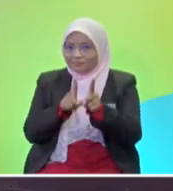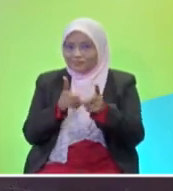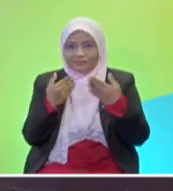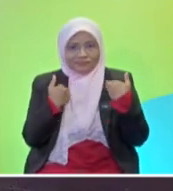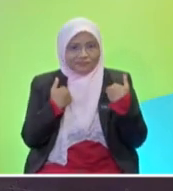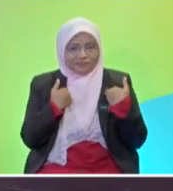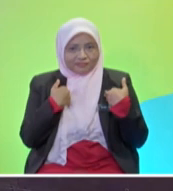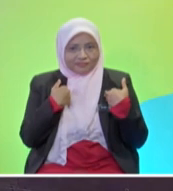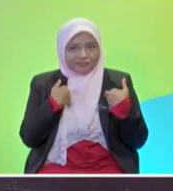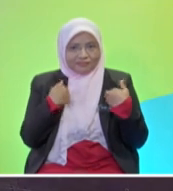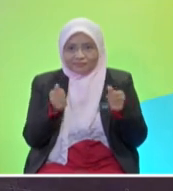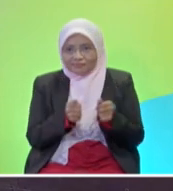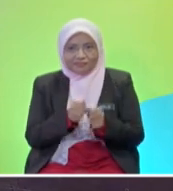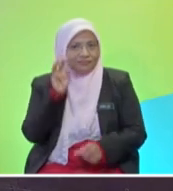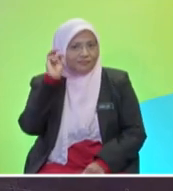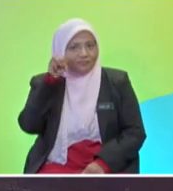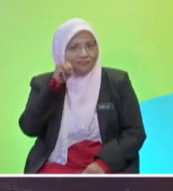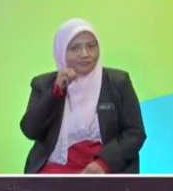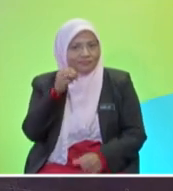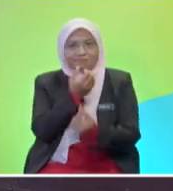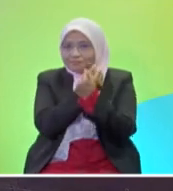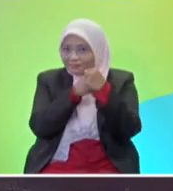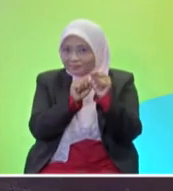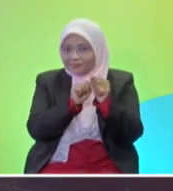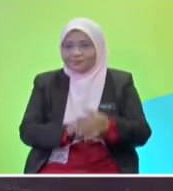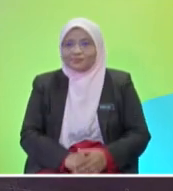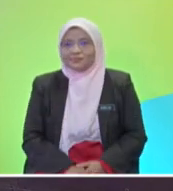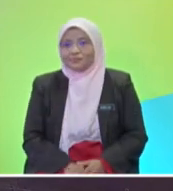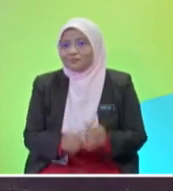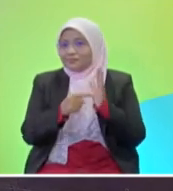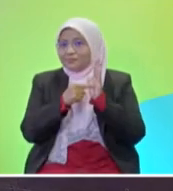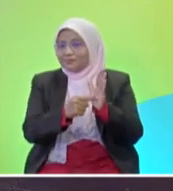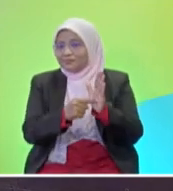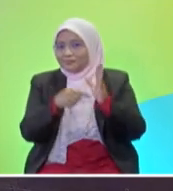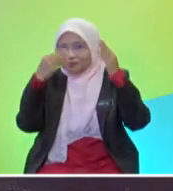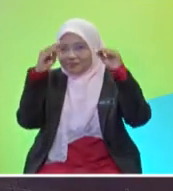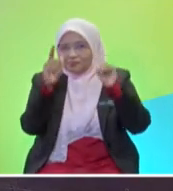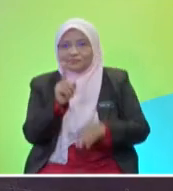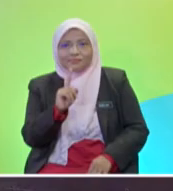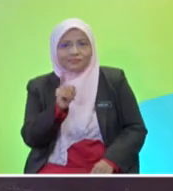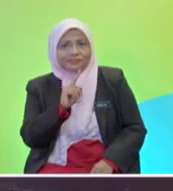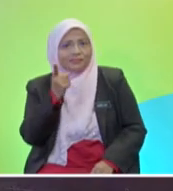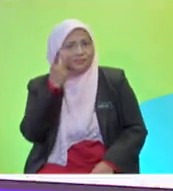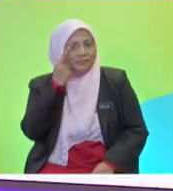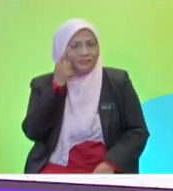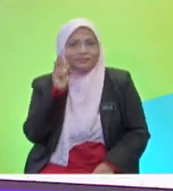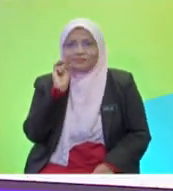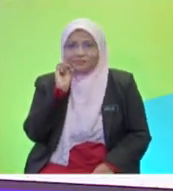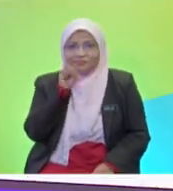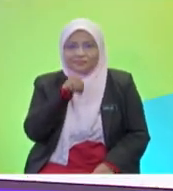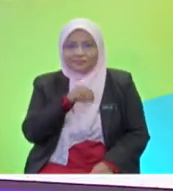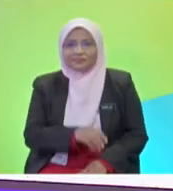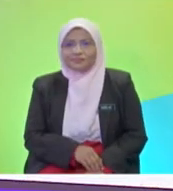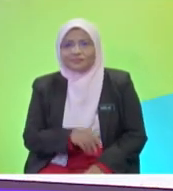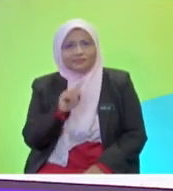Okey, kita mulakan. Bersedia? Bersedia. Tunjukkan cikgu di mana mata Mira. Di